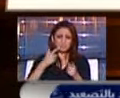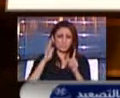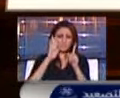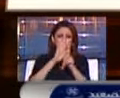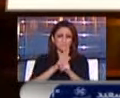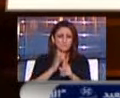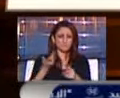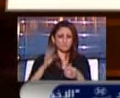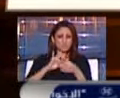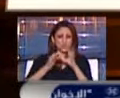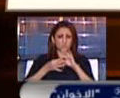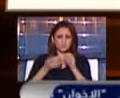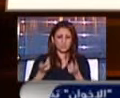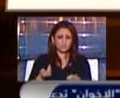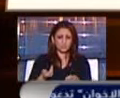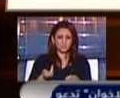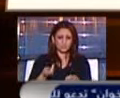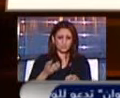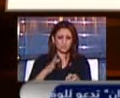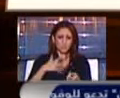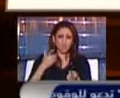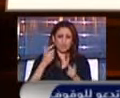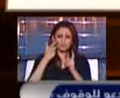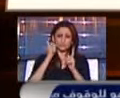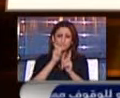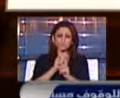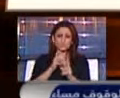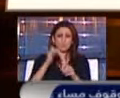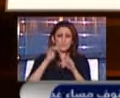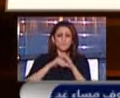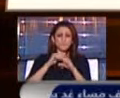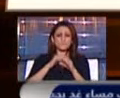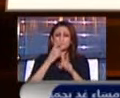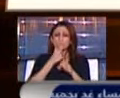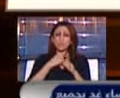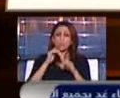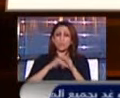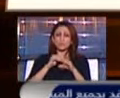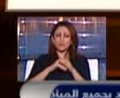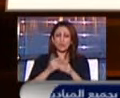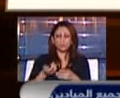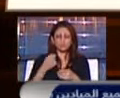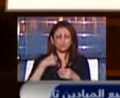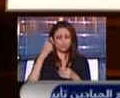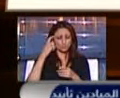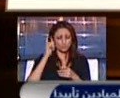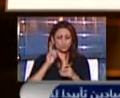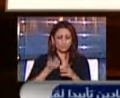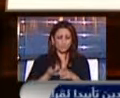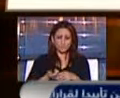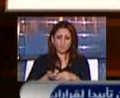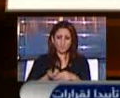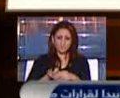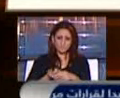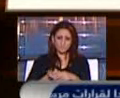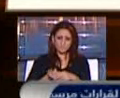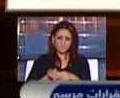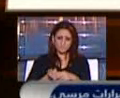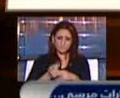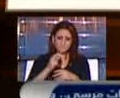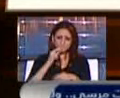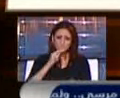مؤسسه منتخبه؟ ايه الفاشيه دي اللي عايزه تحمي رئاسه منتخبه؟ ايه الفاشيه دي؟ ده غريب جدا ان بتتكلم بتستخدم